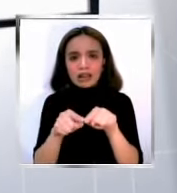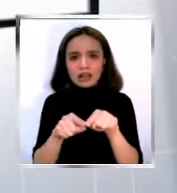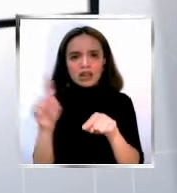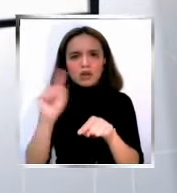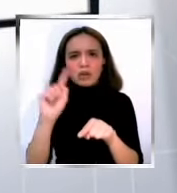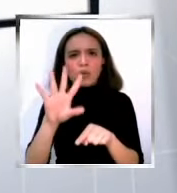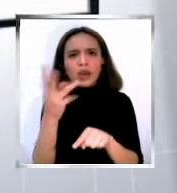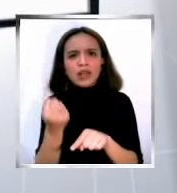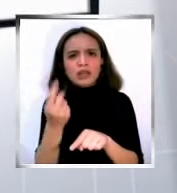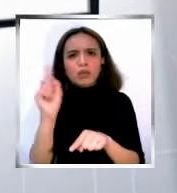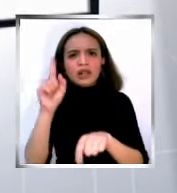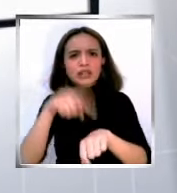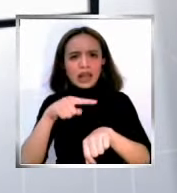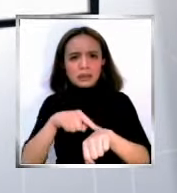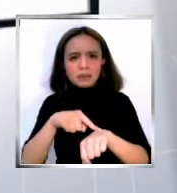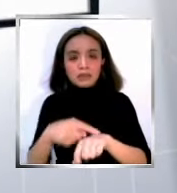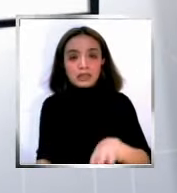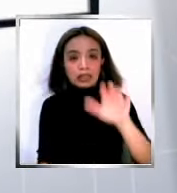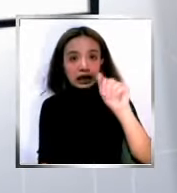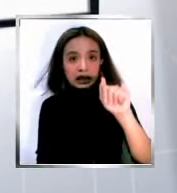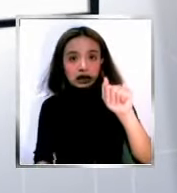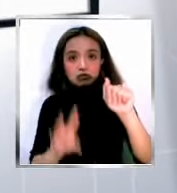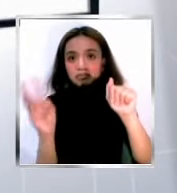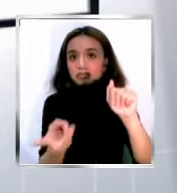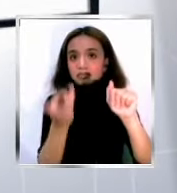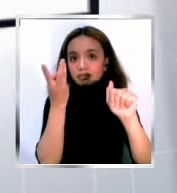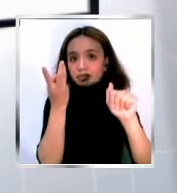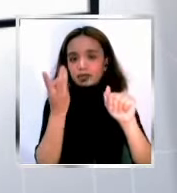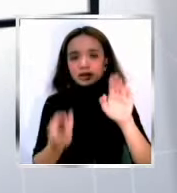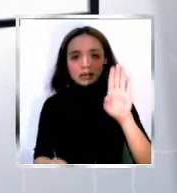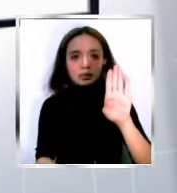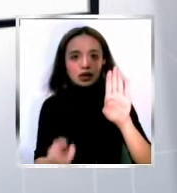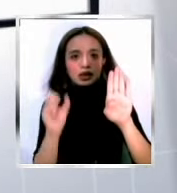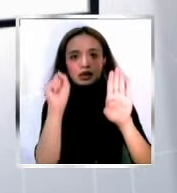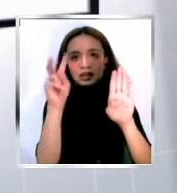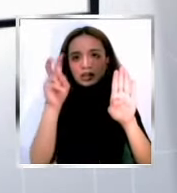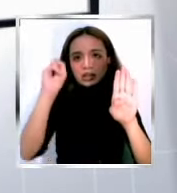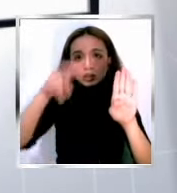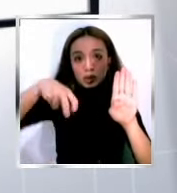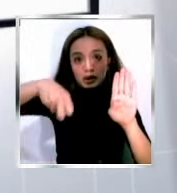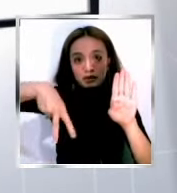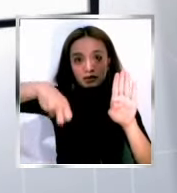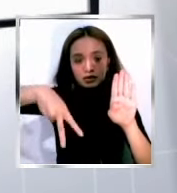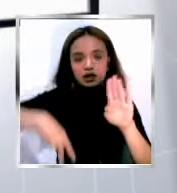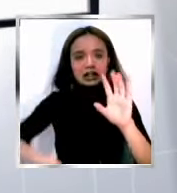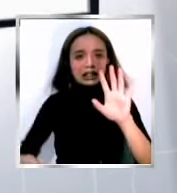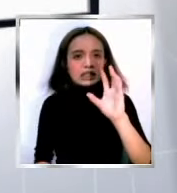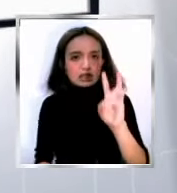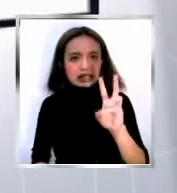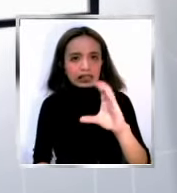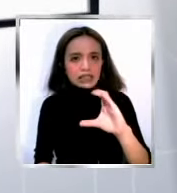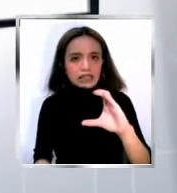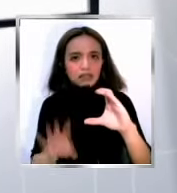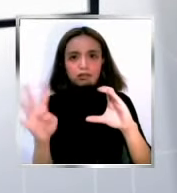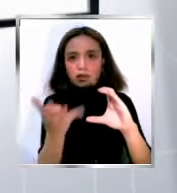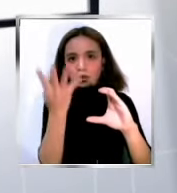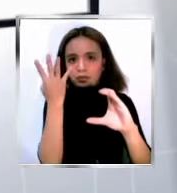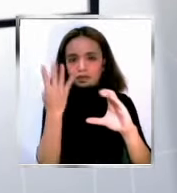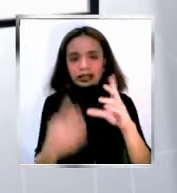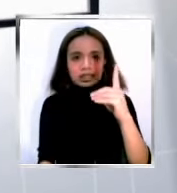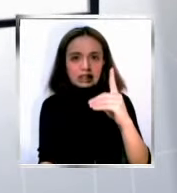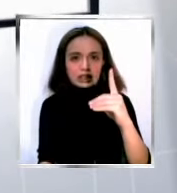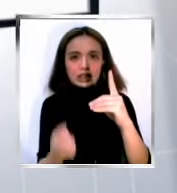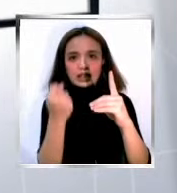A. 6 a.m. B. 12 a.m. C. 4 o'clock a.m. D.